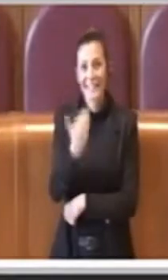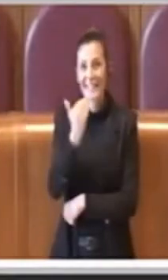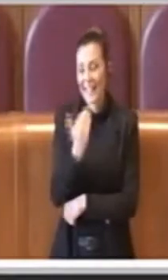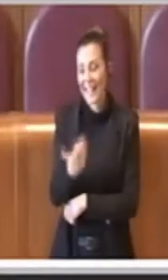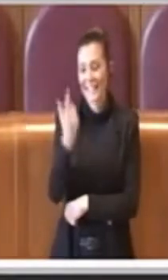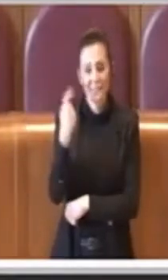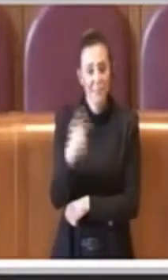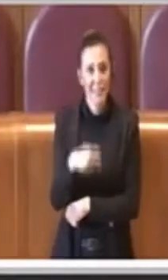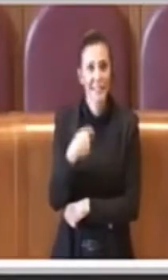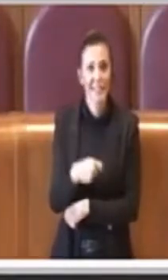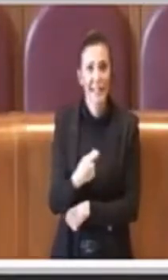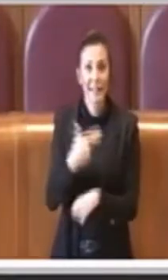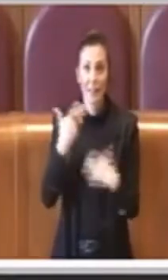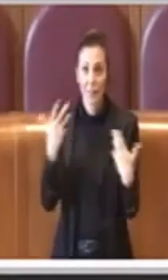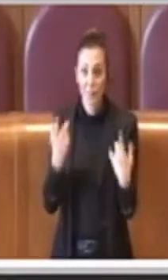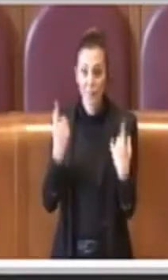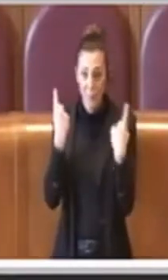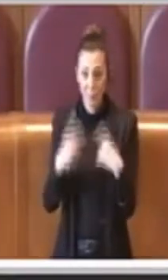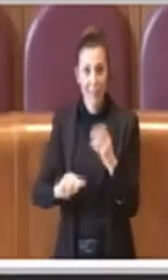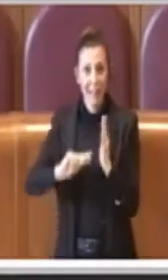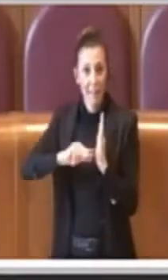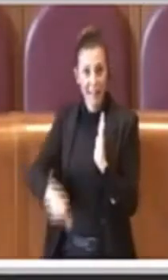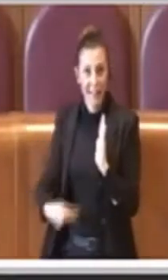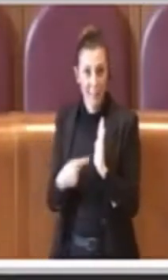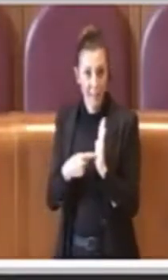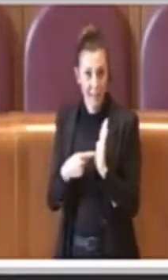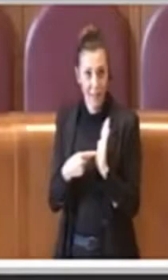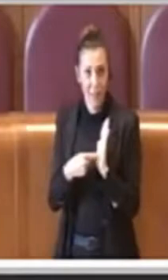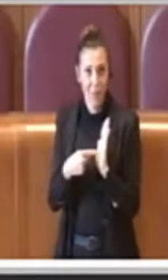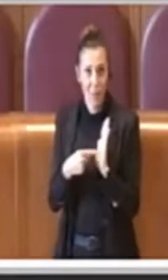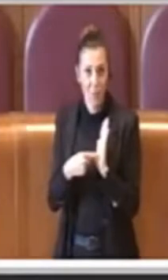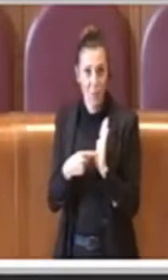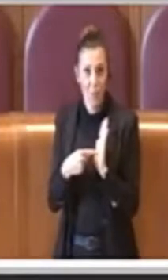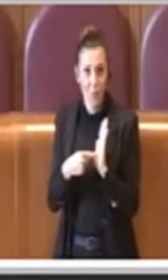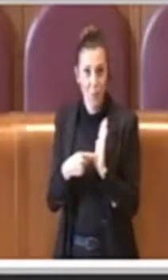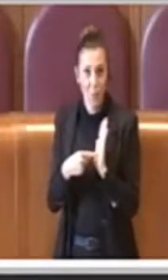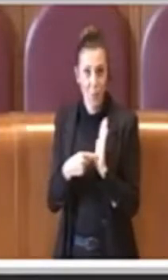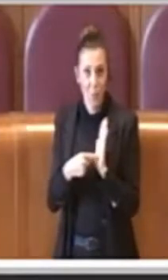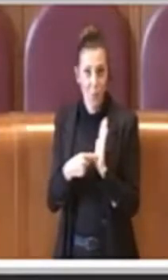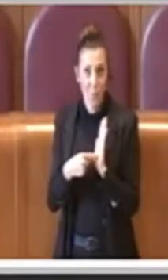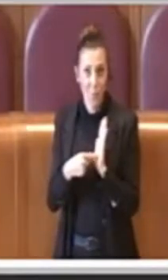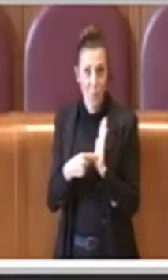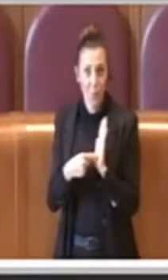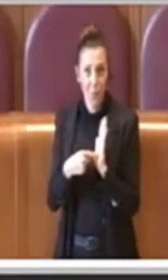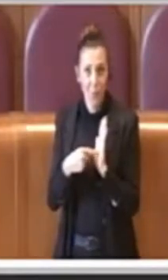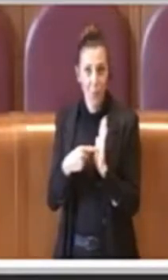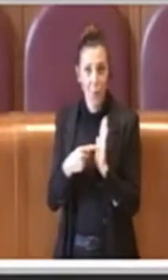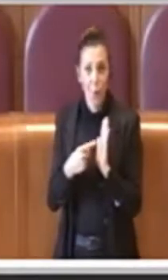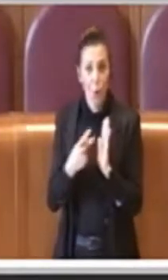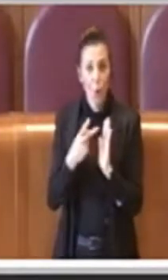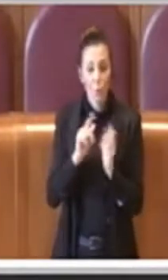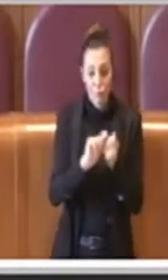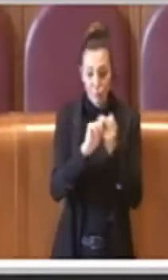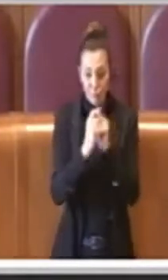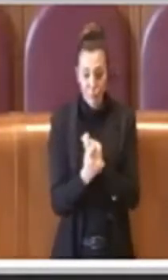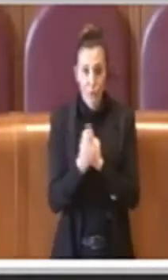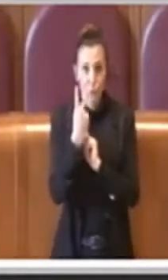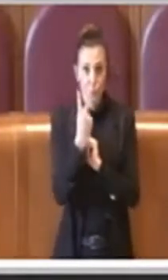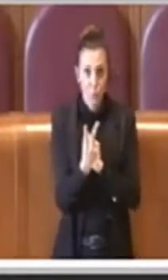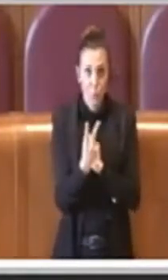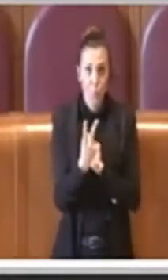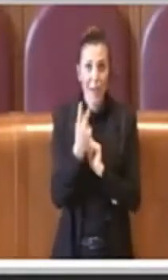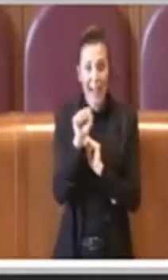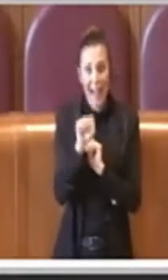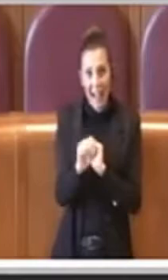Grazie Presidente. Allora, con questo emendamento ho ricodificato 2A, siamo